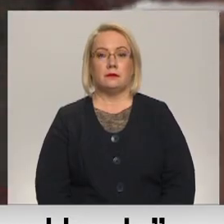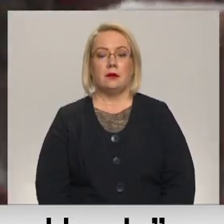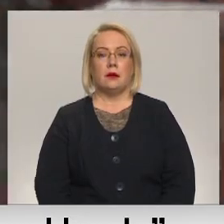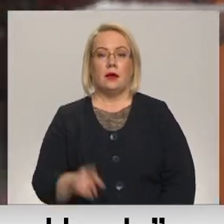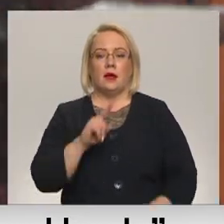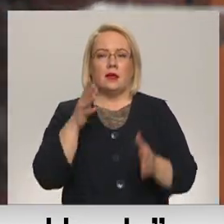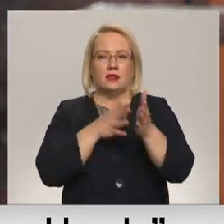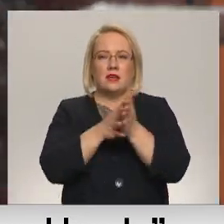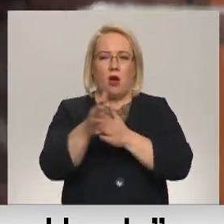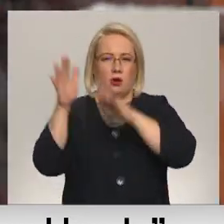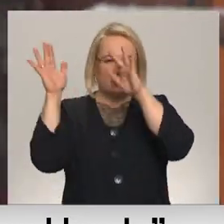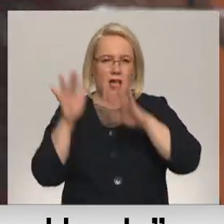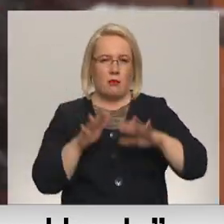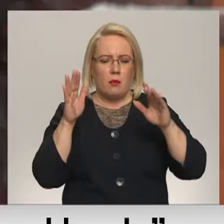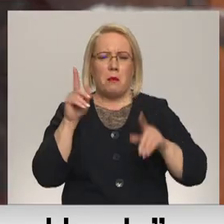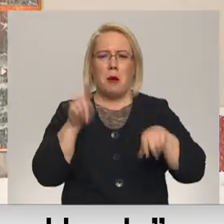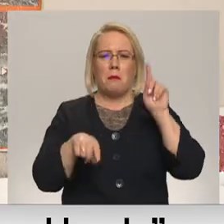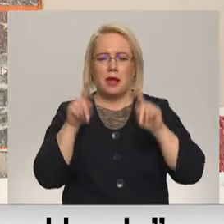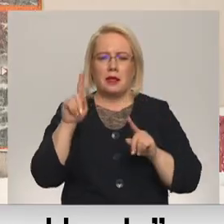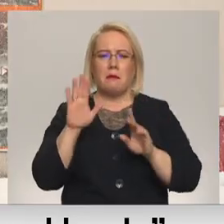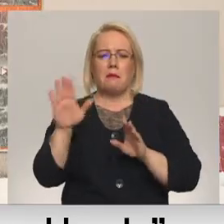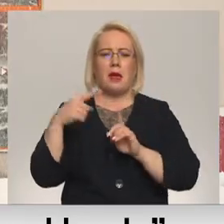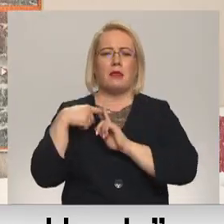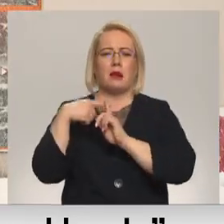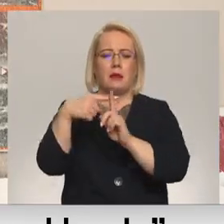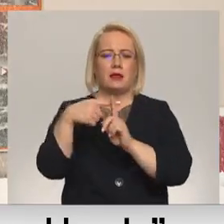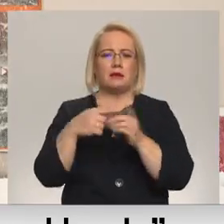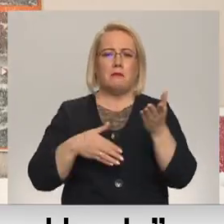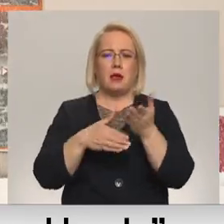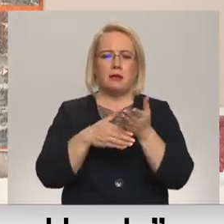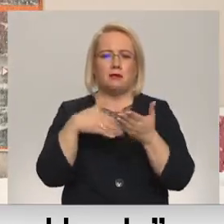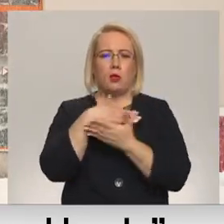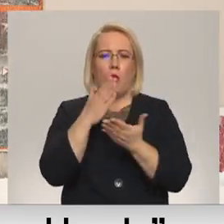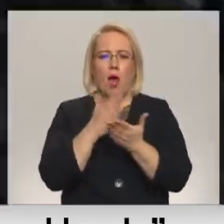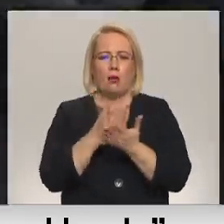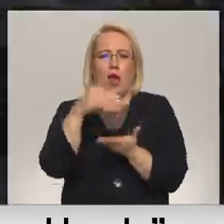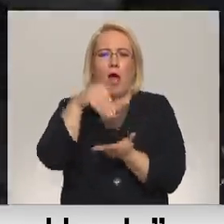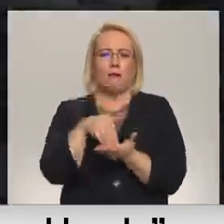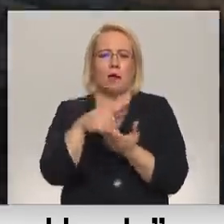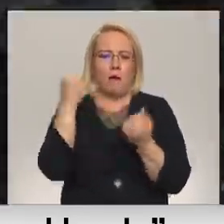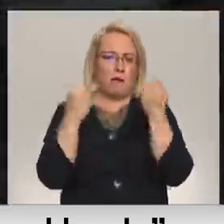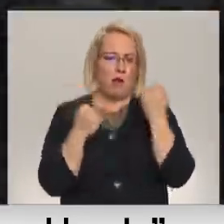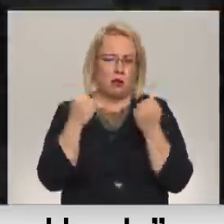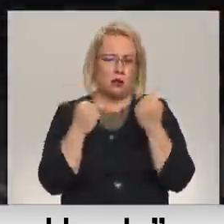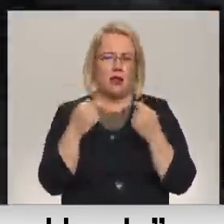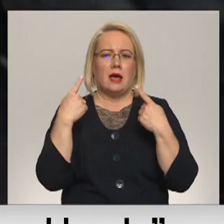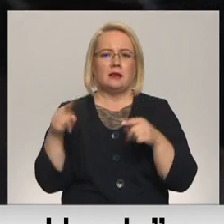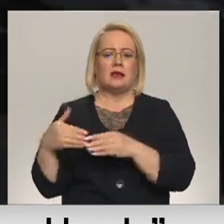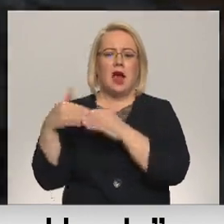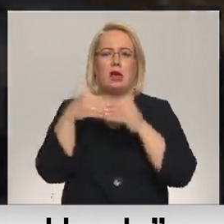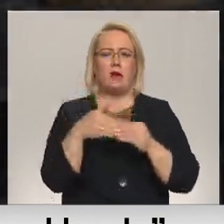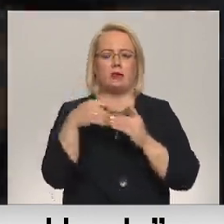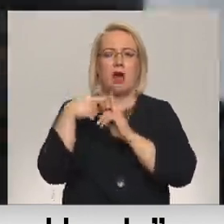Cauri biezajam sniegputenim ik pa brīdim pie neatliekamās medicīniskās palīdzības nodaļas piestāja auto. Vieni atbrauc ar